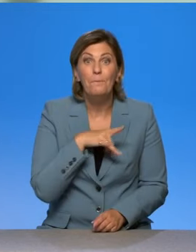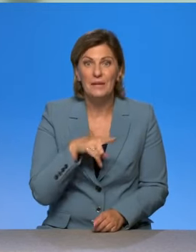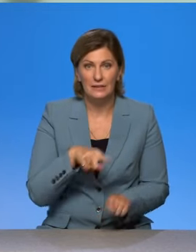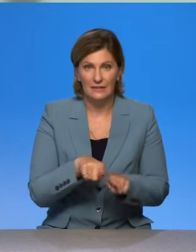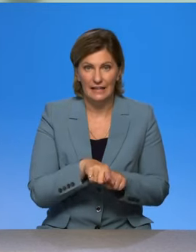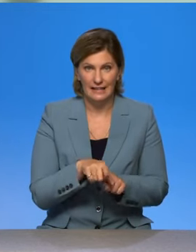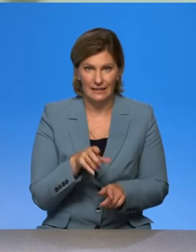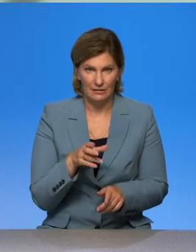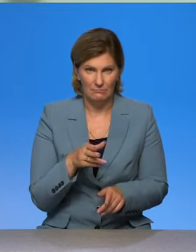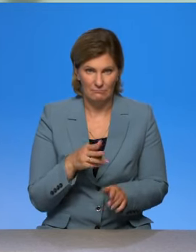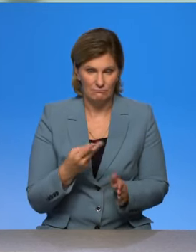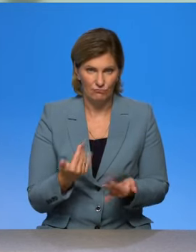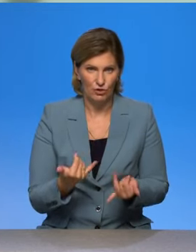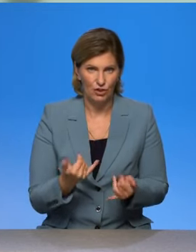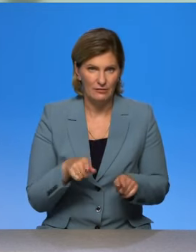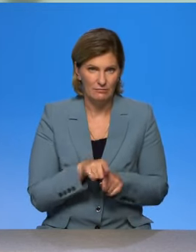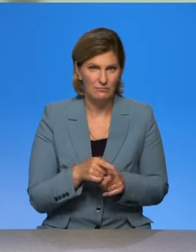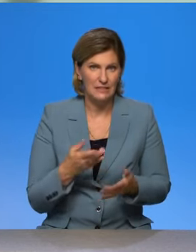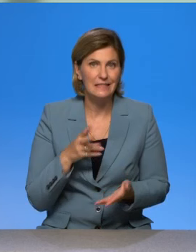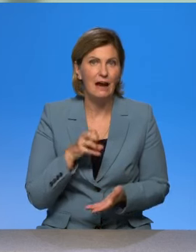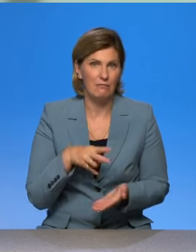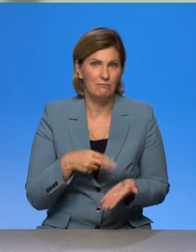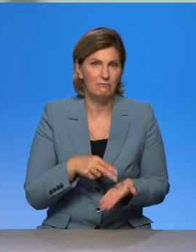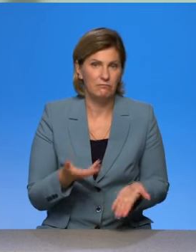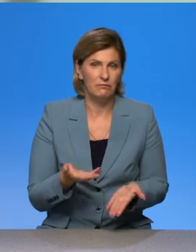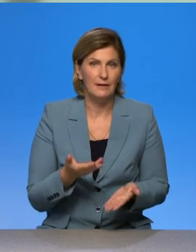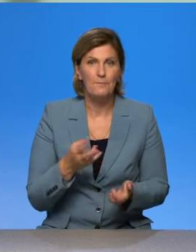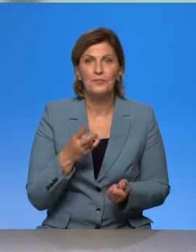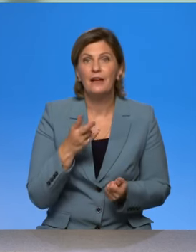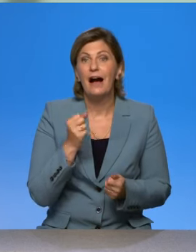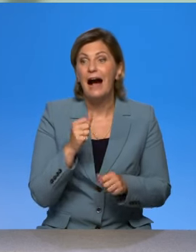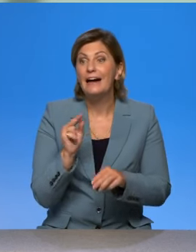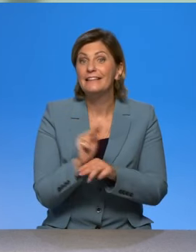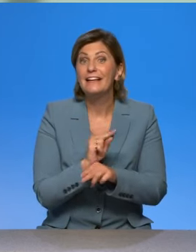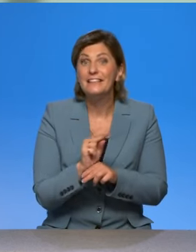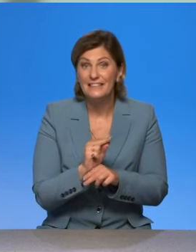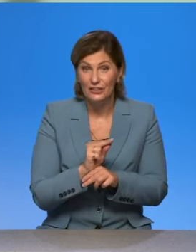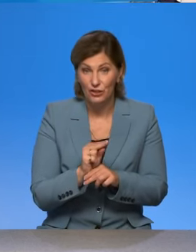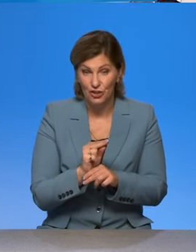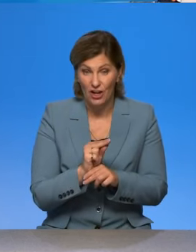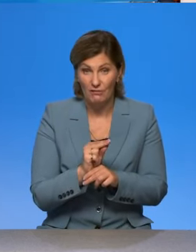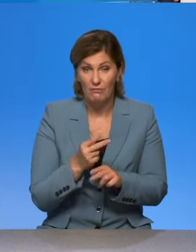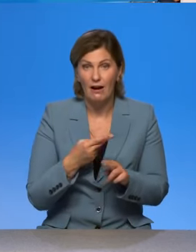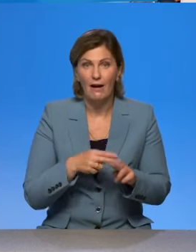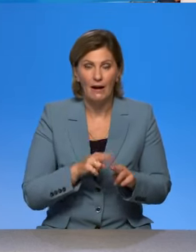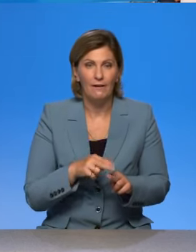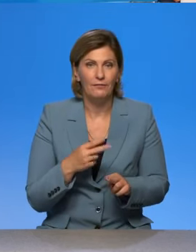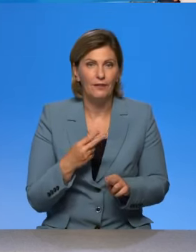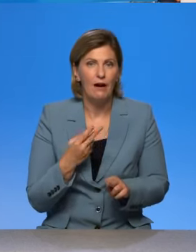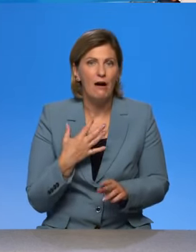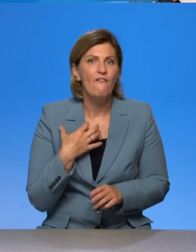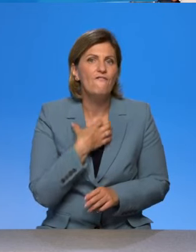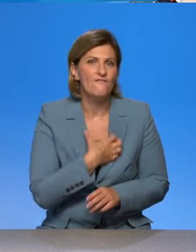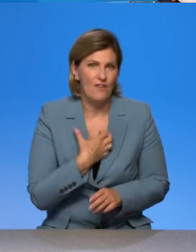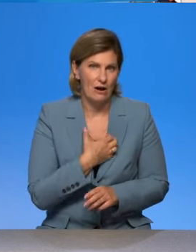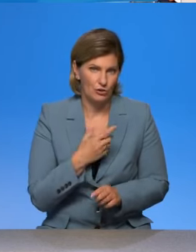очень показательно, это говорит о том, что все-таки вот диагностика есть, а для излечения первый этап диагностики, это очень важно, что мы не